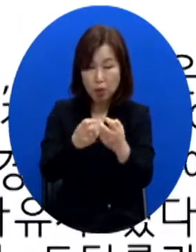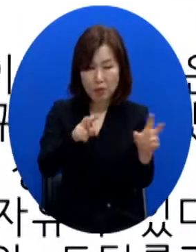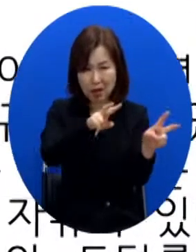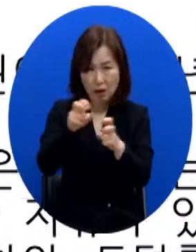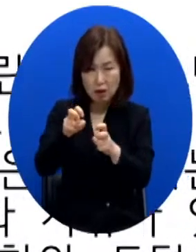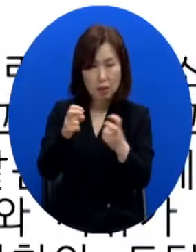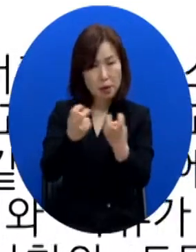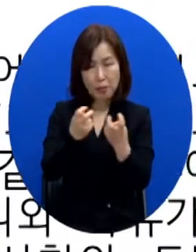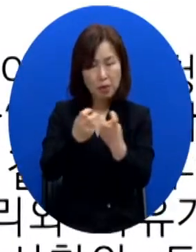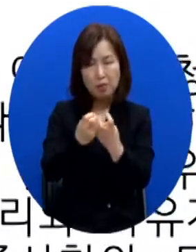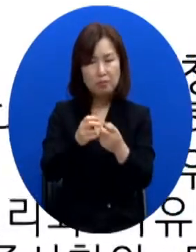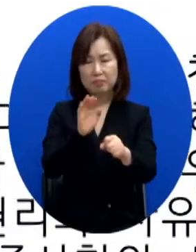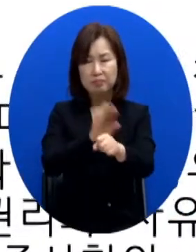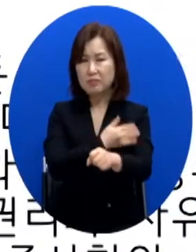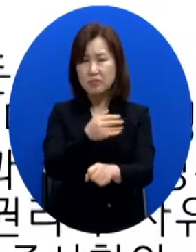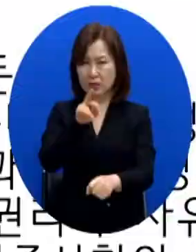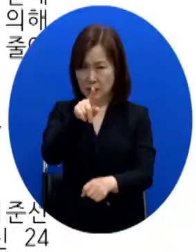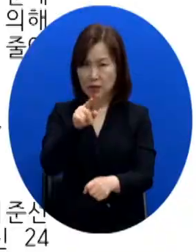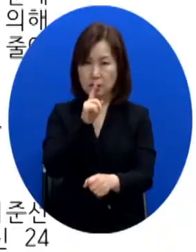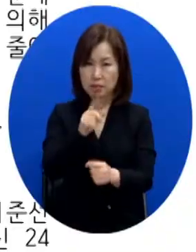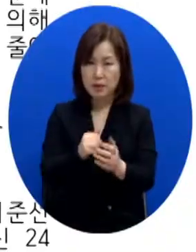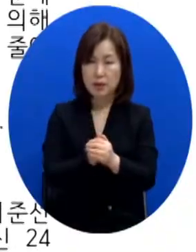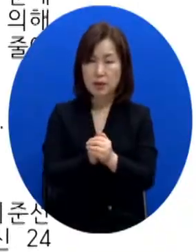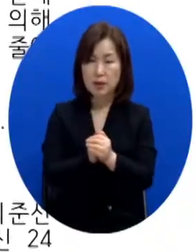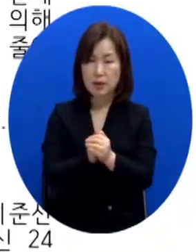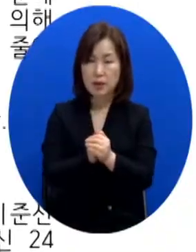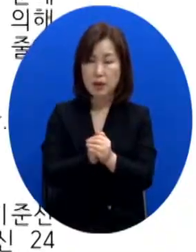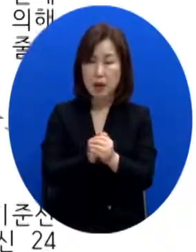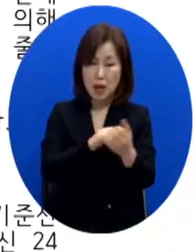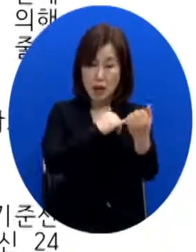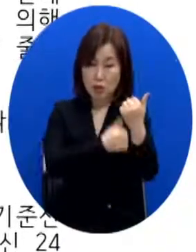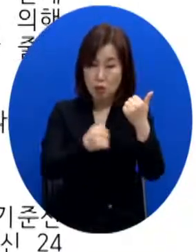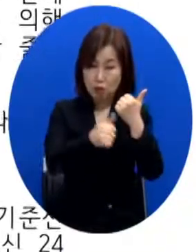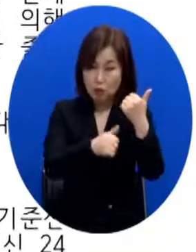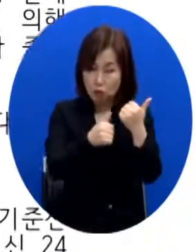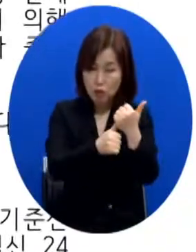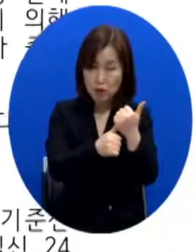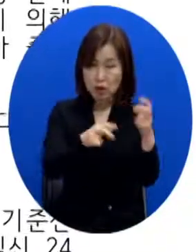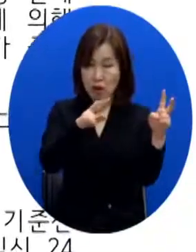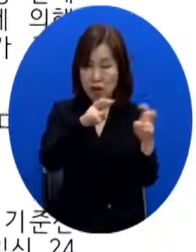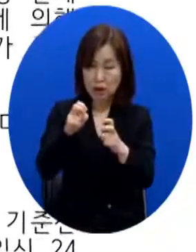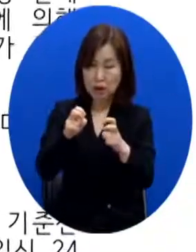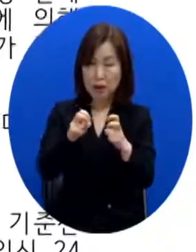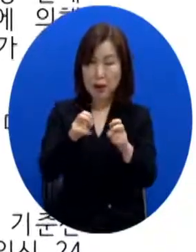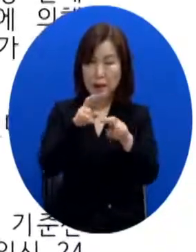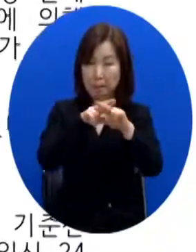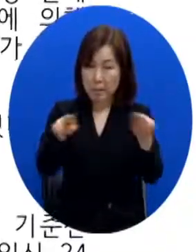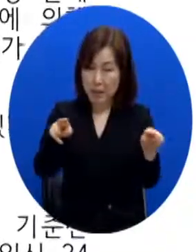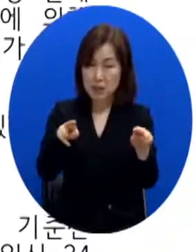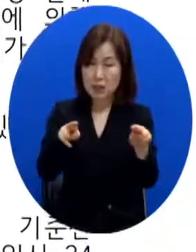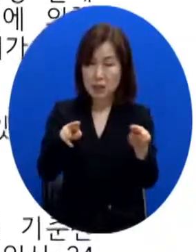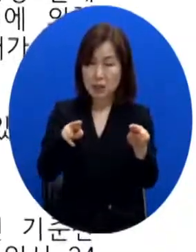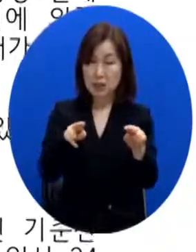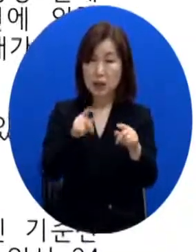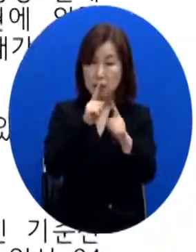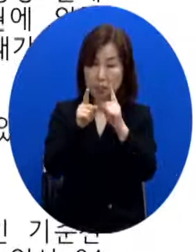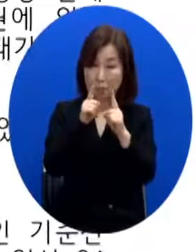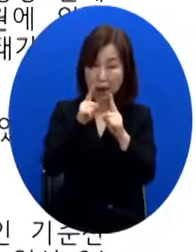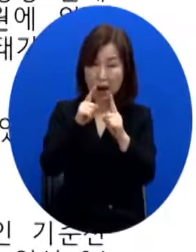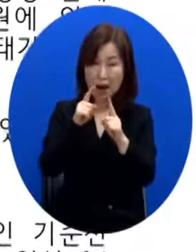없다 고 지적했습니다 또 인권이 가 낙태 째 폐지 라는 방향에 맞춰 자료를 과 대 해석하고 있다 면서